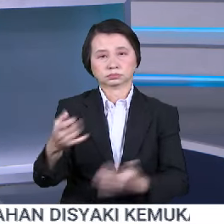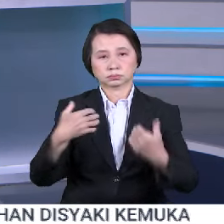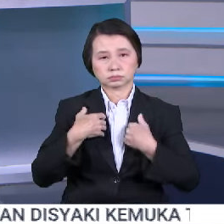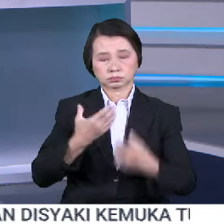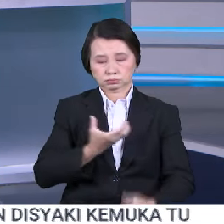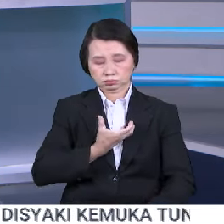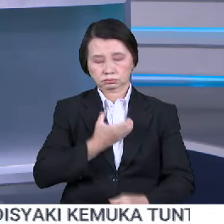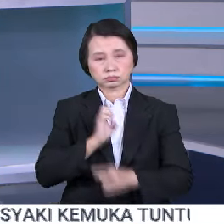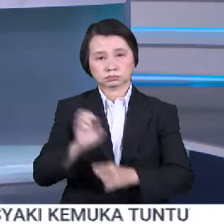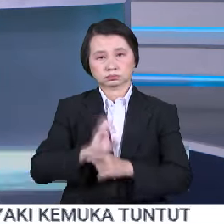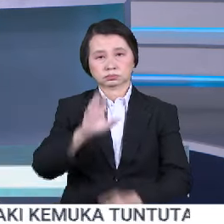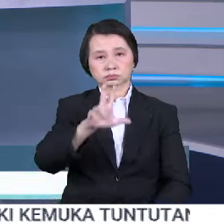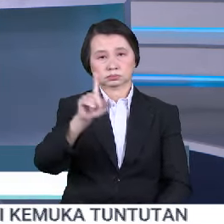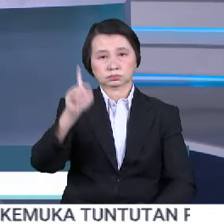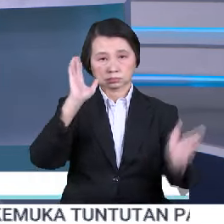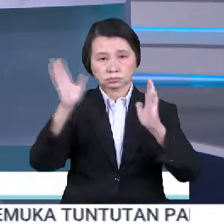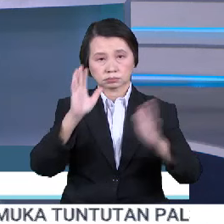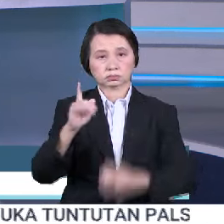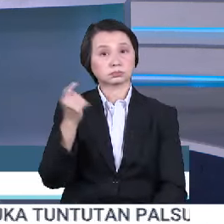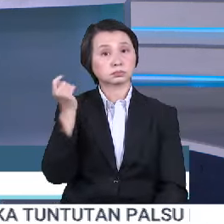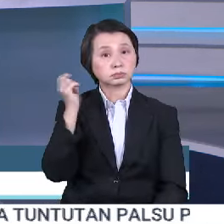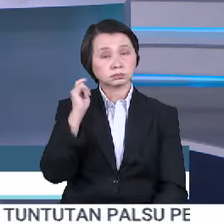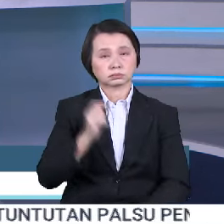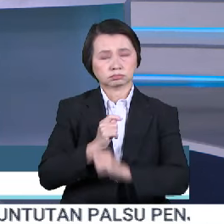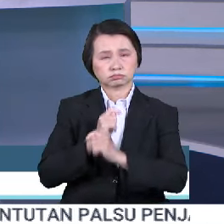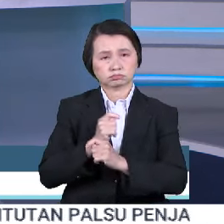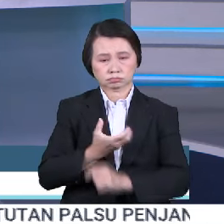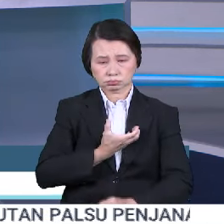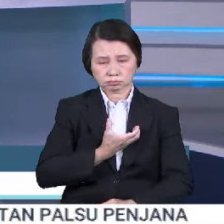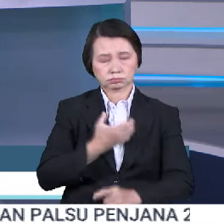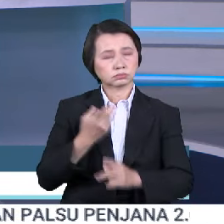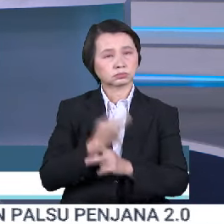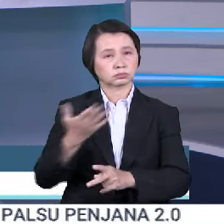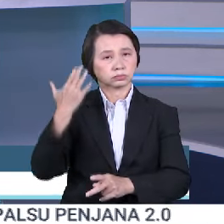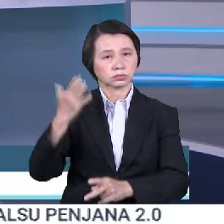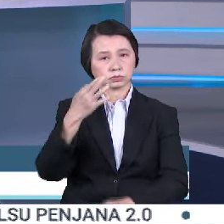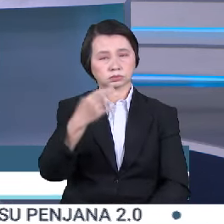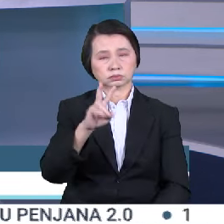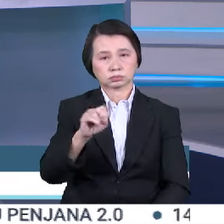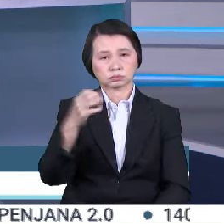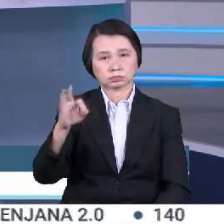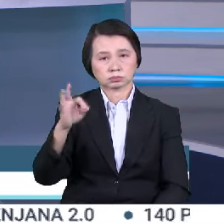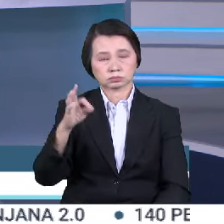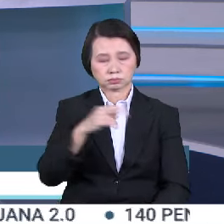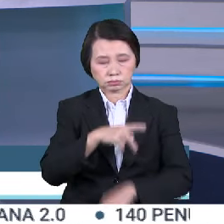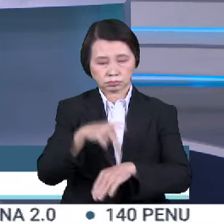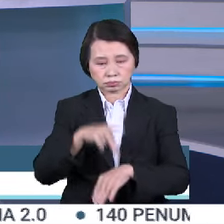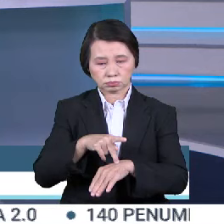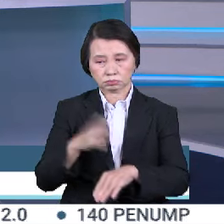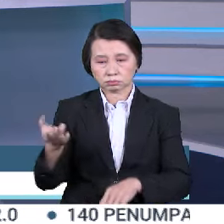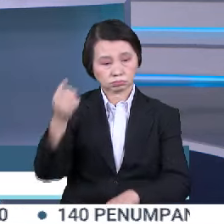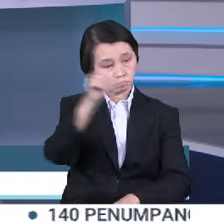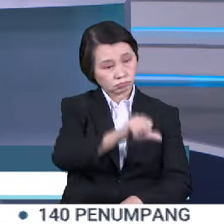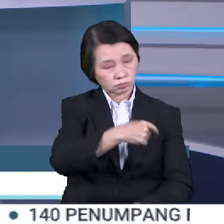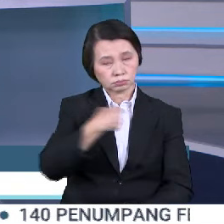pingat emas ke 31 negara sebentar tadi mempertahankan pingatnya pada edisi 2019 di Filipina. Sam menewaskan Chino dari